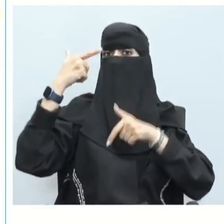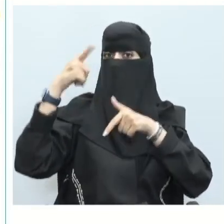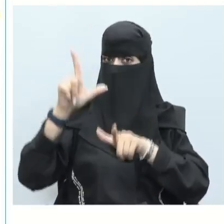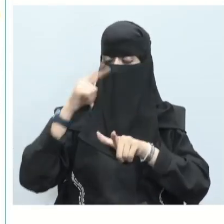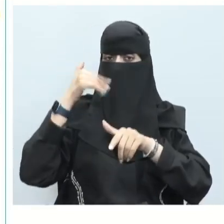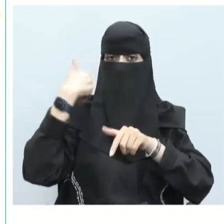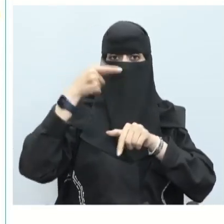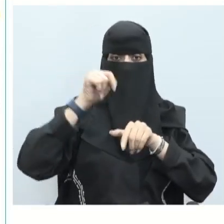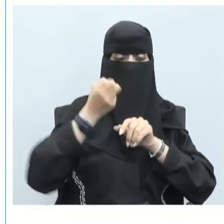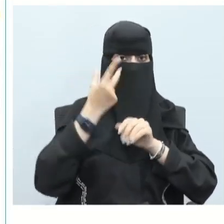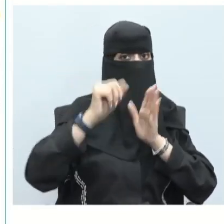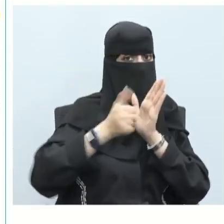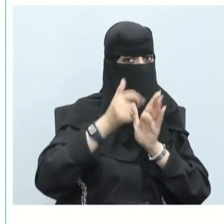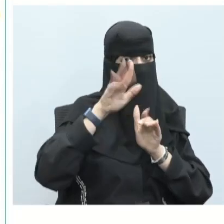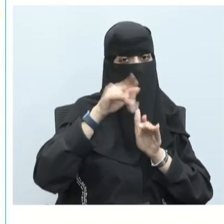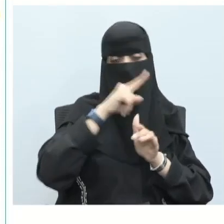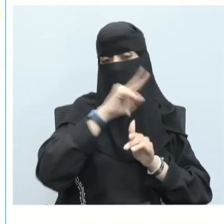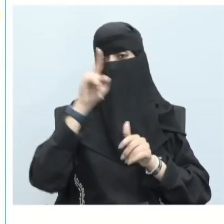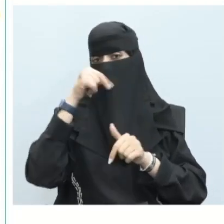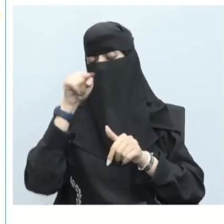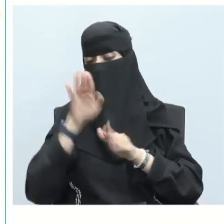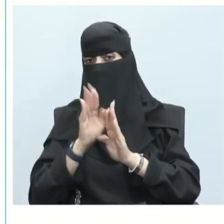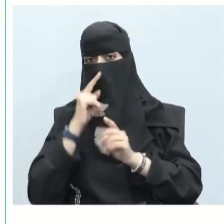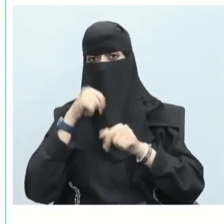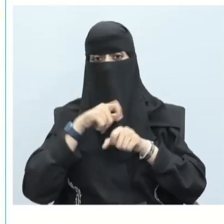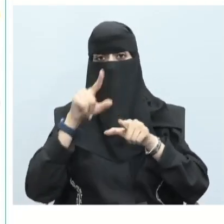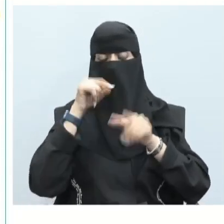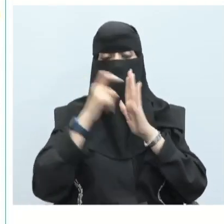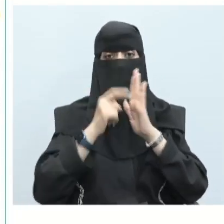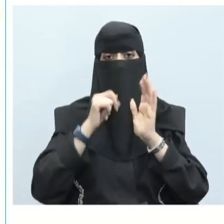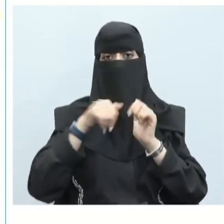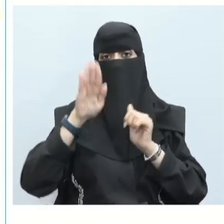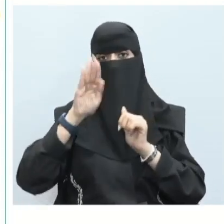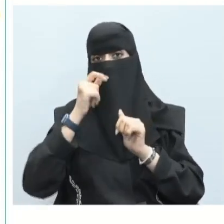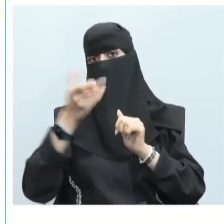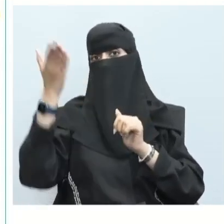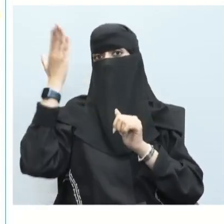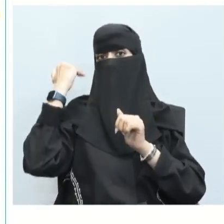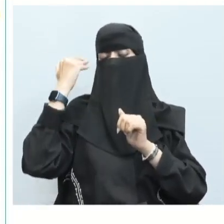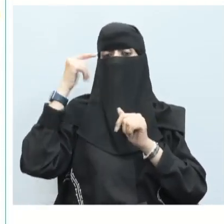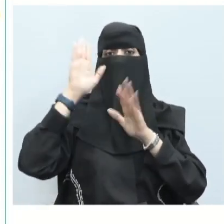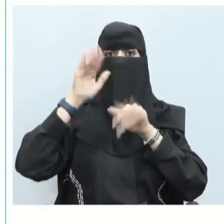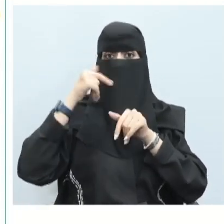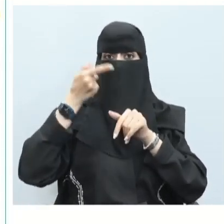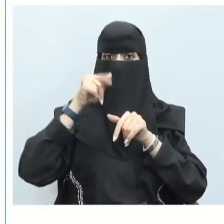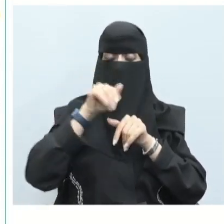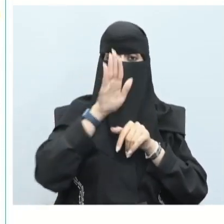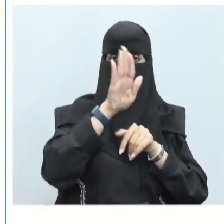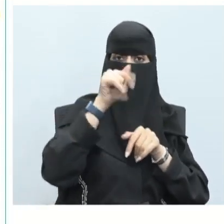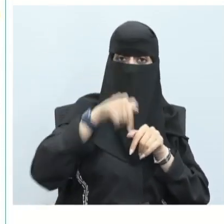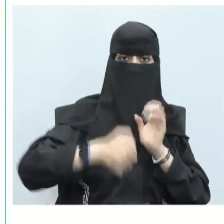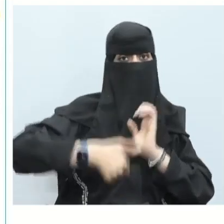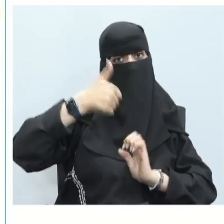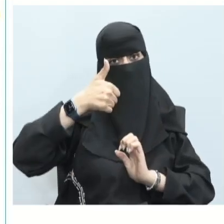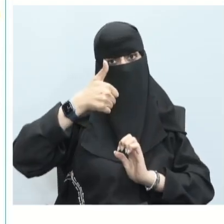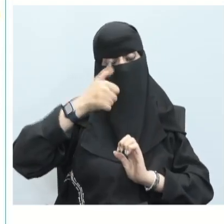دليلا او قدمها دليلا على صحتها وصورتها سين قديم يعني او اذا س